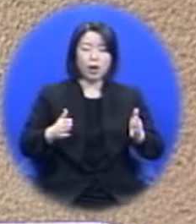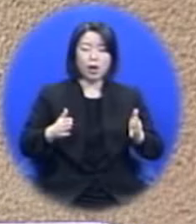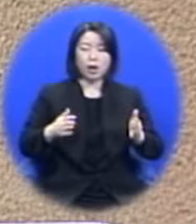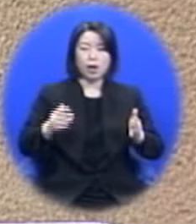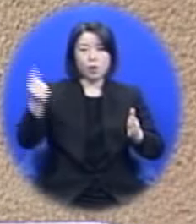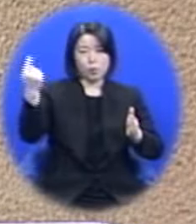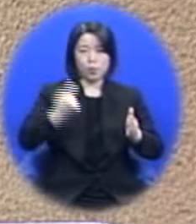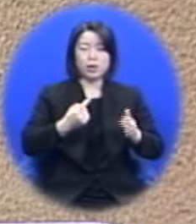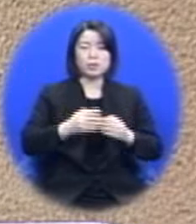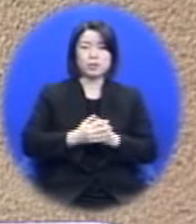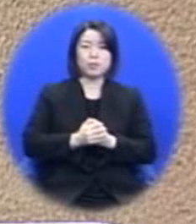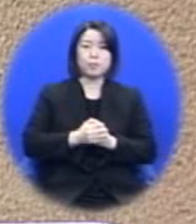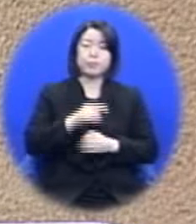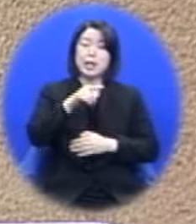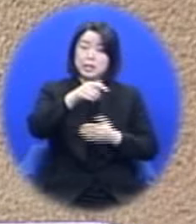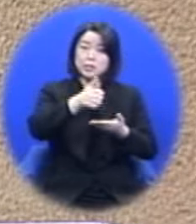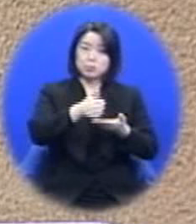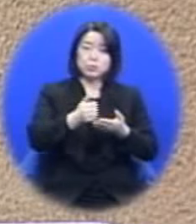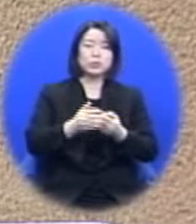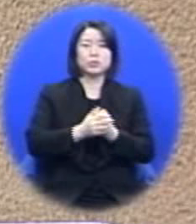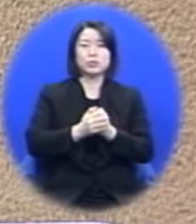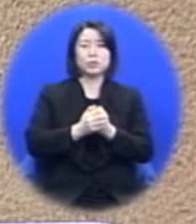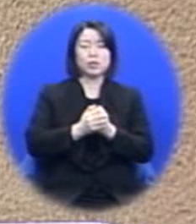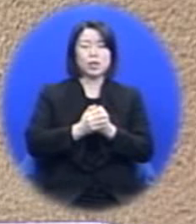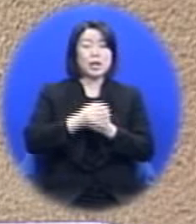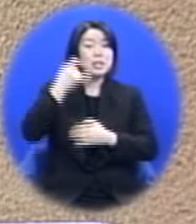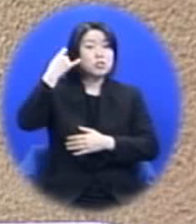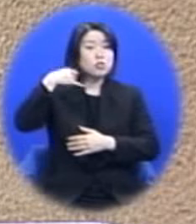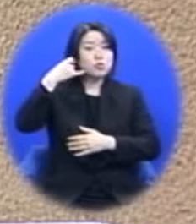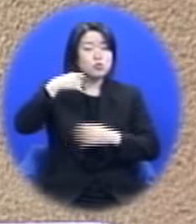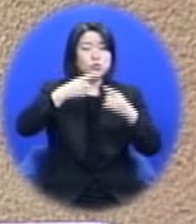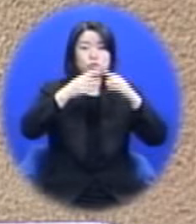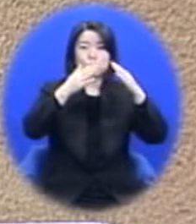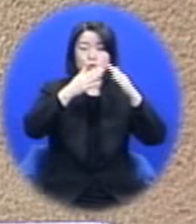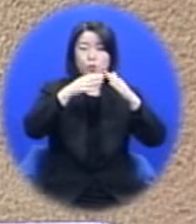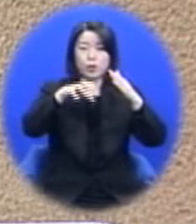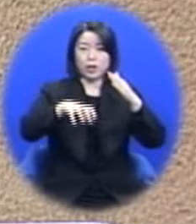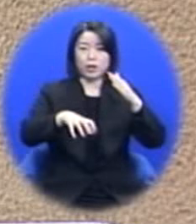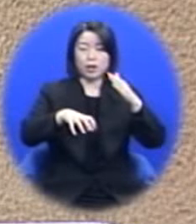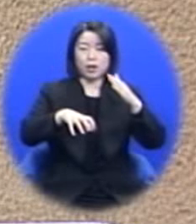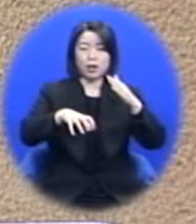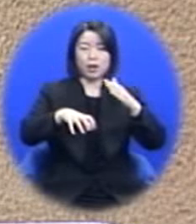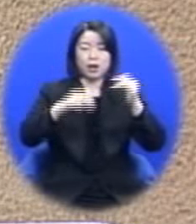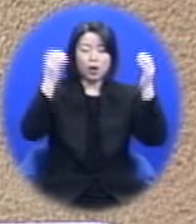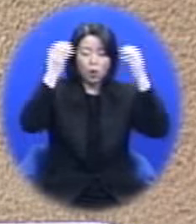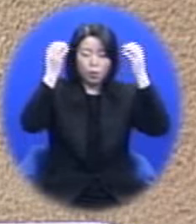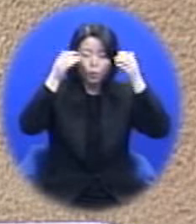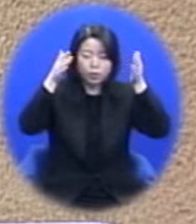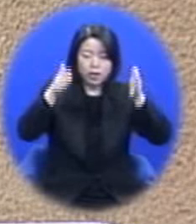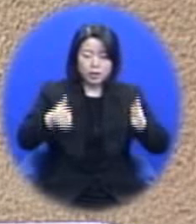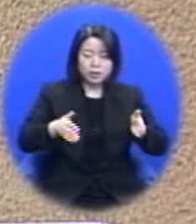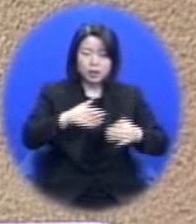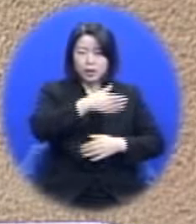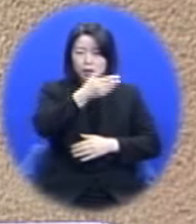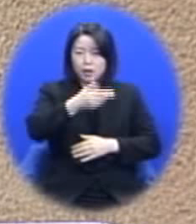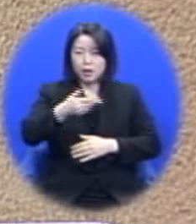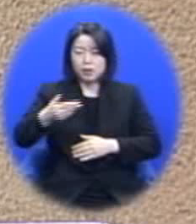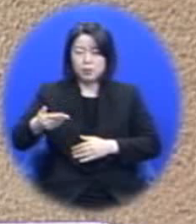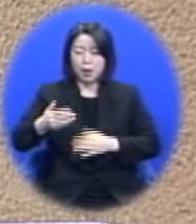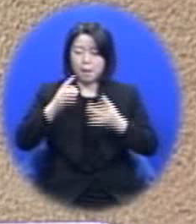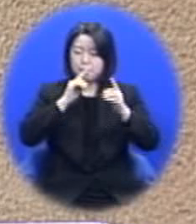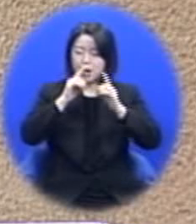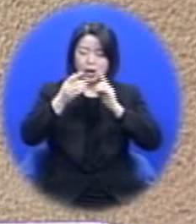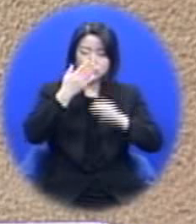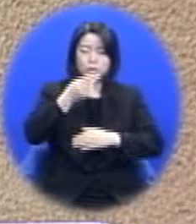오셨어요. 그분들은 중국 교회가 고난의 기간을 지나가면서 말할 수 없는 고난을